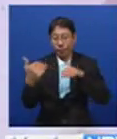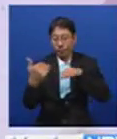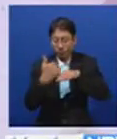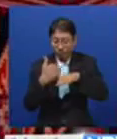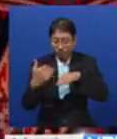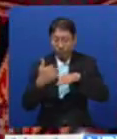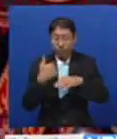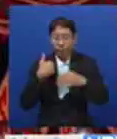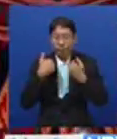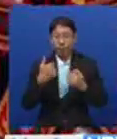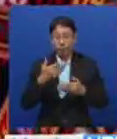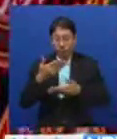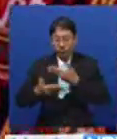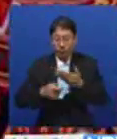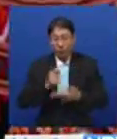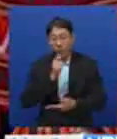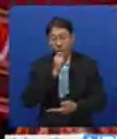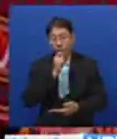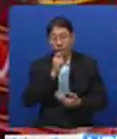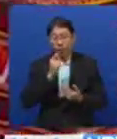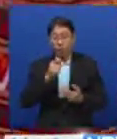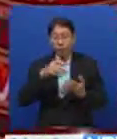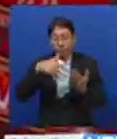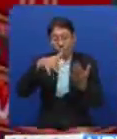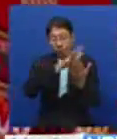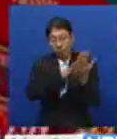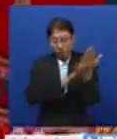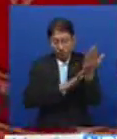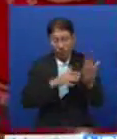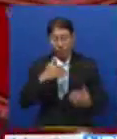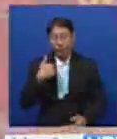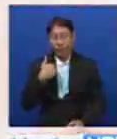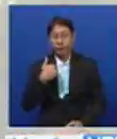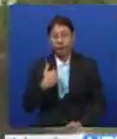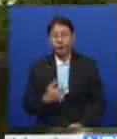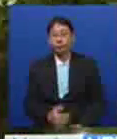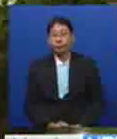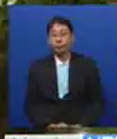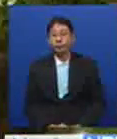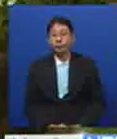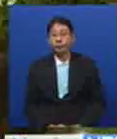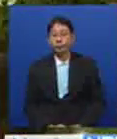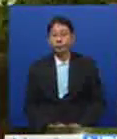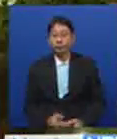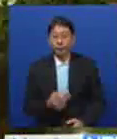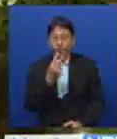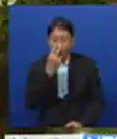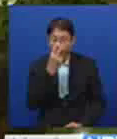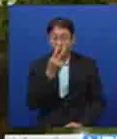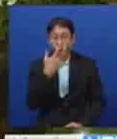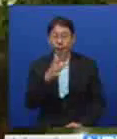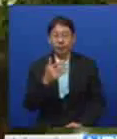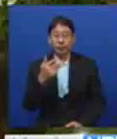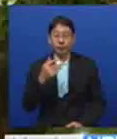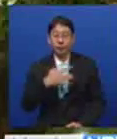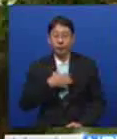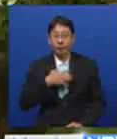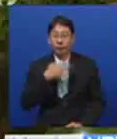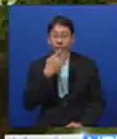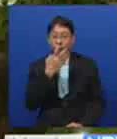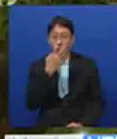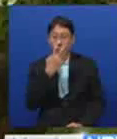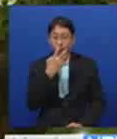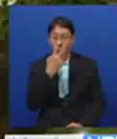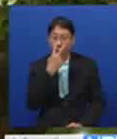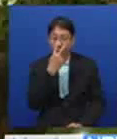วัฒนธรรมจำหน่ายอาหารประจำภูมิภาคต่างๆอีกด้วยค่ะ แม่เห็นแบบนี้แล้วนะคะคุณผู้ชมที่อยากจะไปช